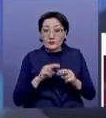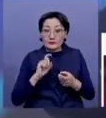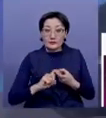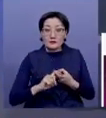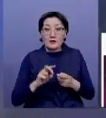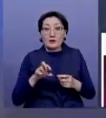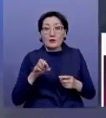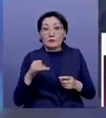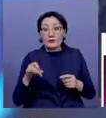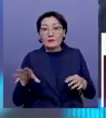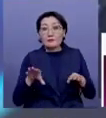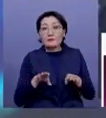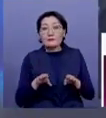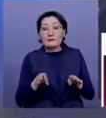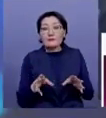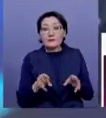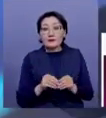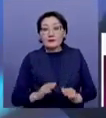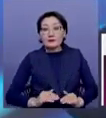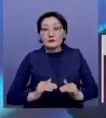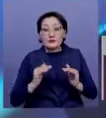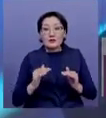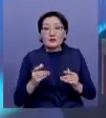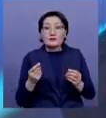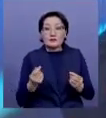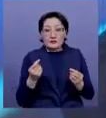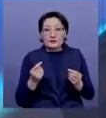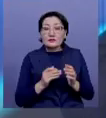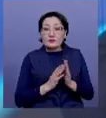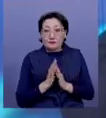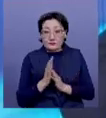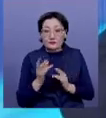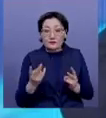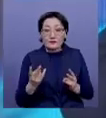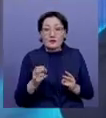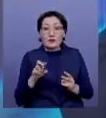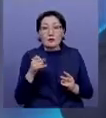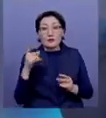Біз Абаймен бірге өсіп келе жатырмыз тәуелсіз жылдарында. Тағы кішкене өсуіміз керек болып тұр.